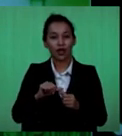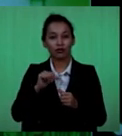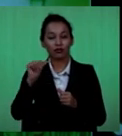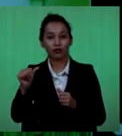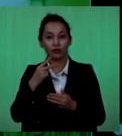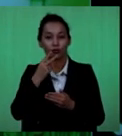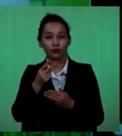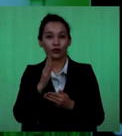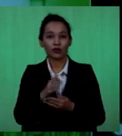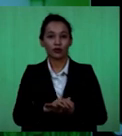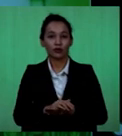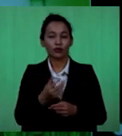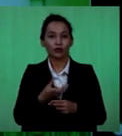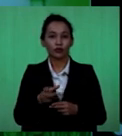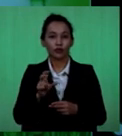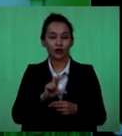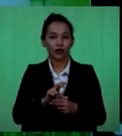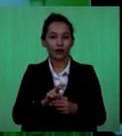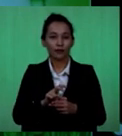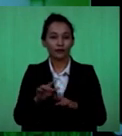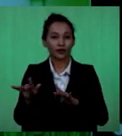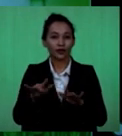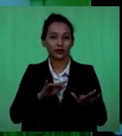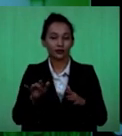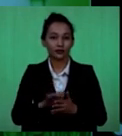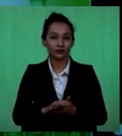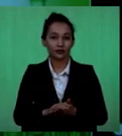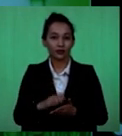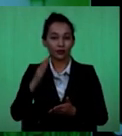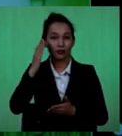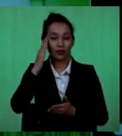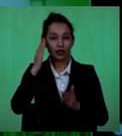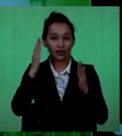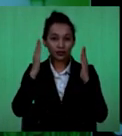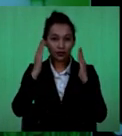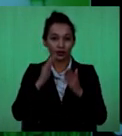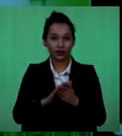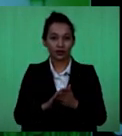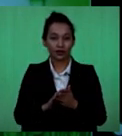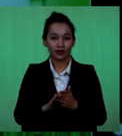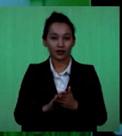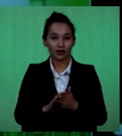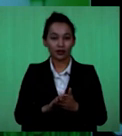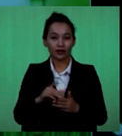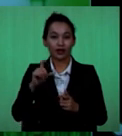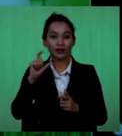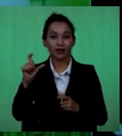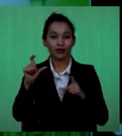turadi. Juda harakatchan. Boshining ikki yonida yirik-yirik ko'zlar